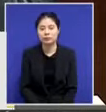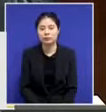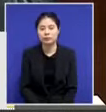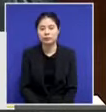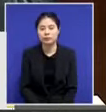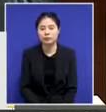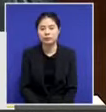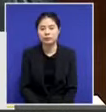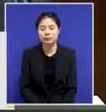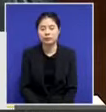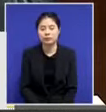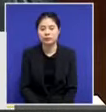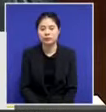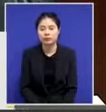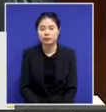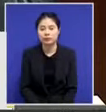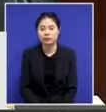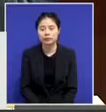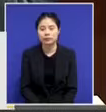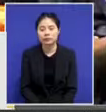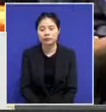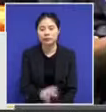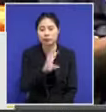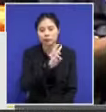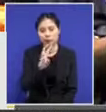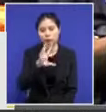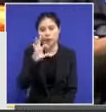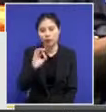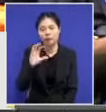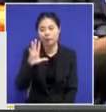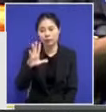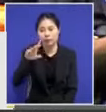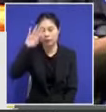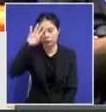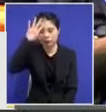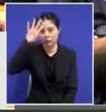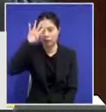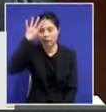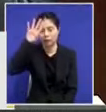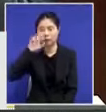695นายอนุมัติสู่สาล นายธนาธรจึงรุ่งเรืองกิจ